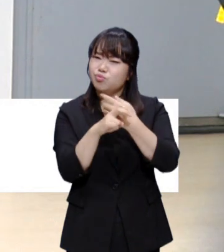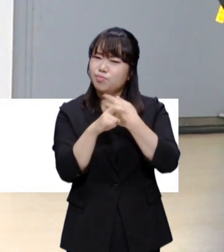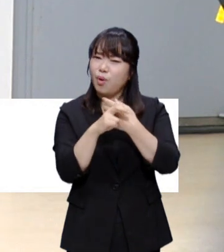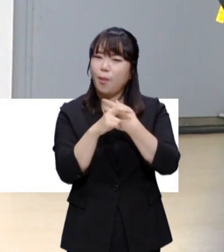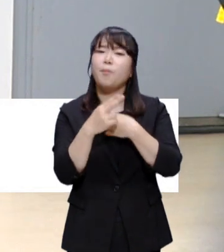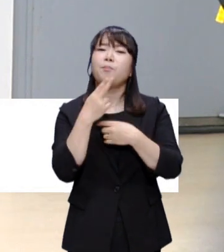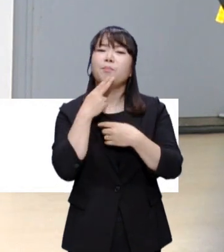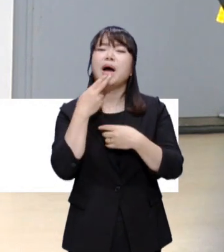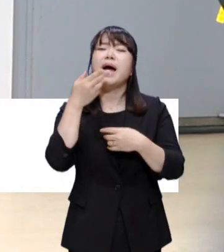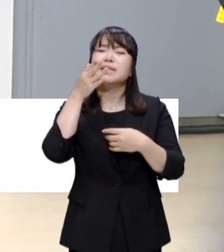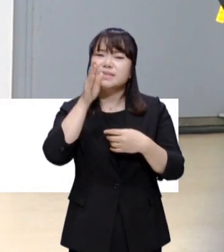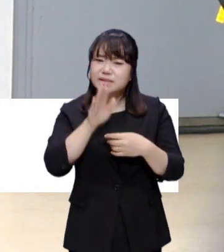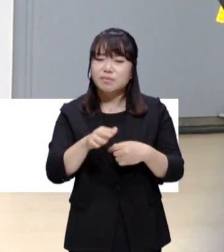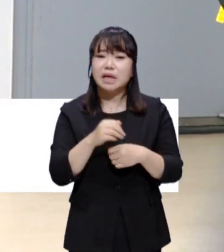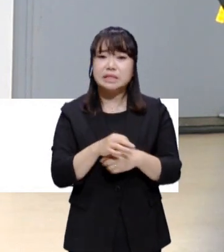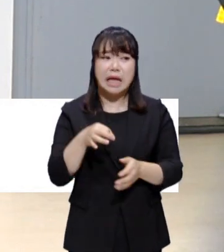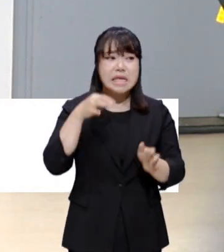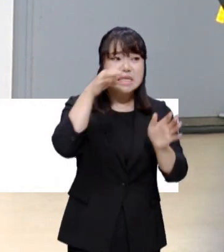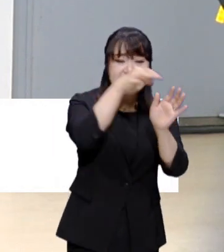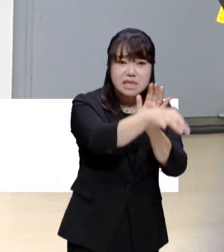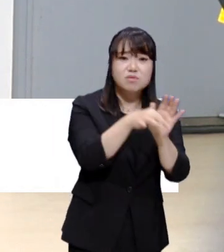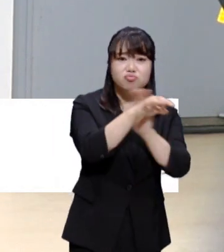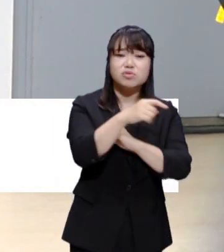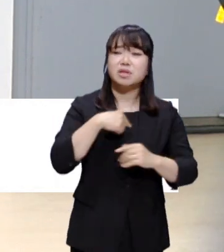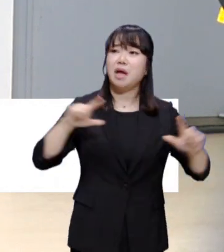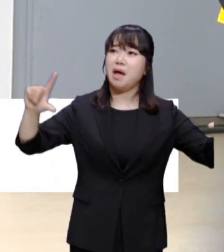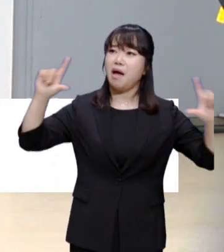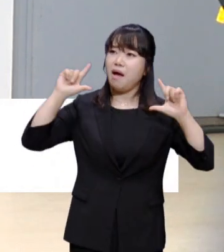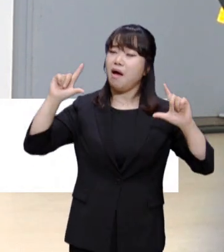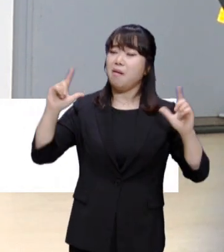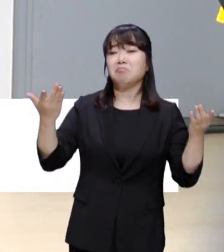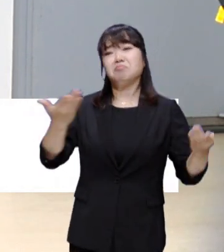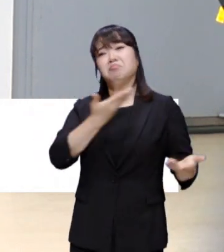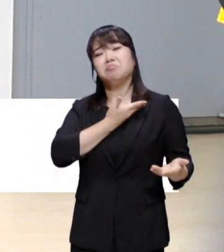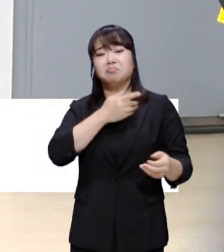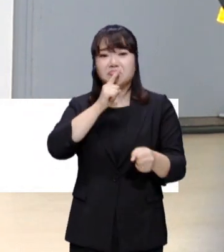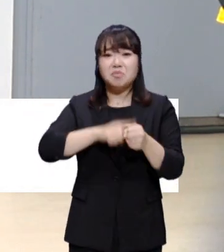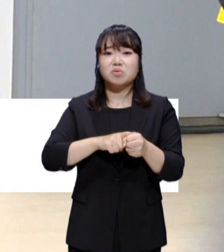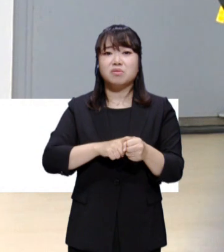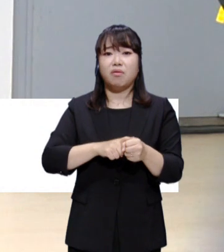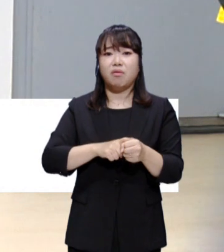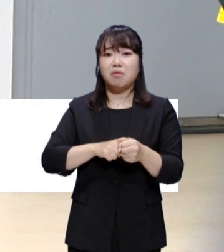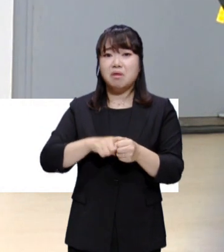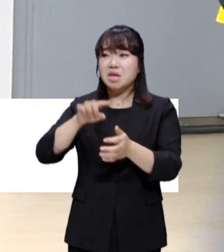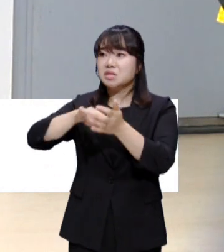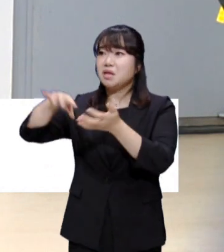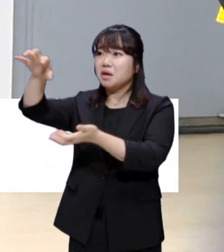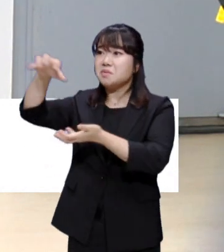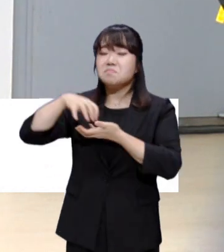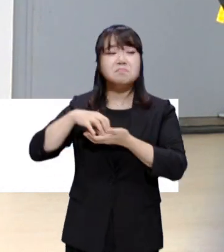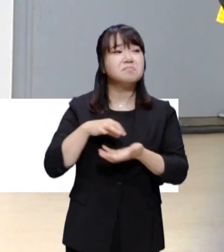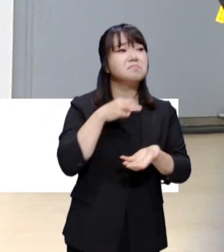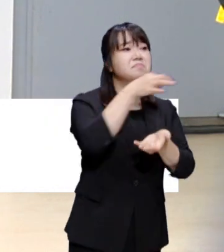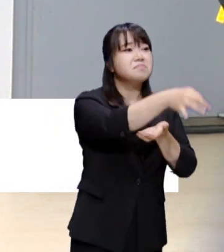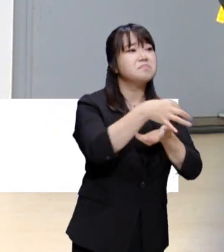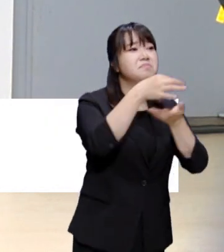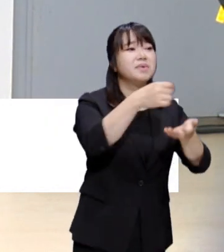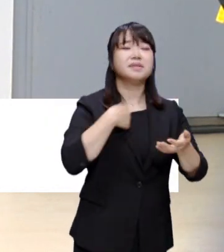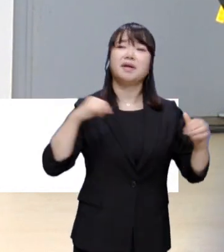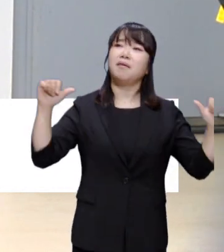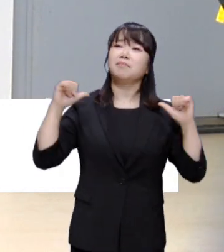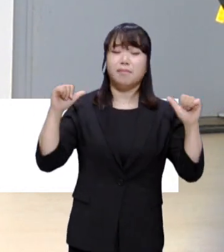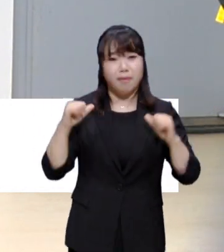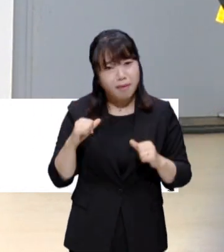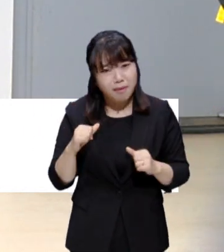아니지만은 또 그런 좀 기부 행위를 좀 자신의 홍보를 위해 사용한다라면은 좀 세금으로 좀 자기를 빛내는 약간